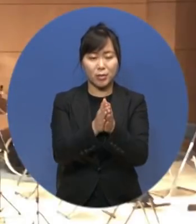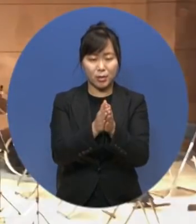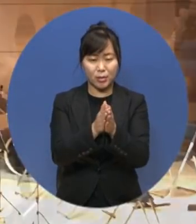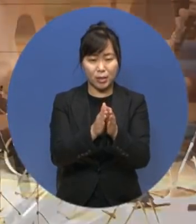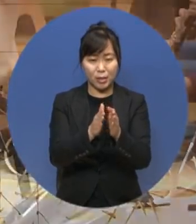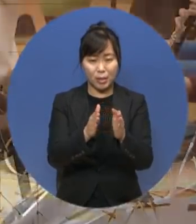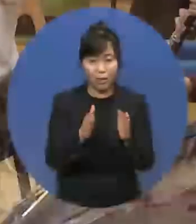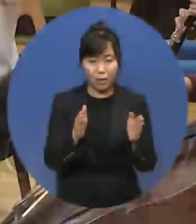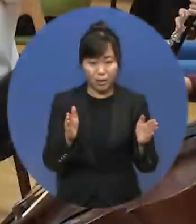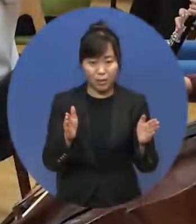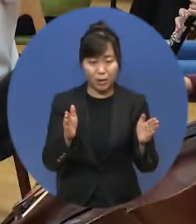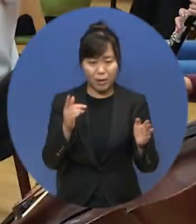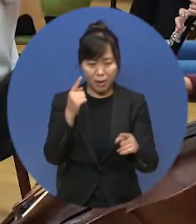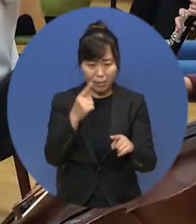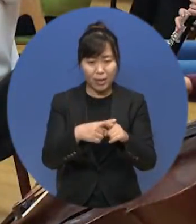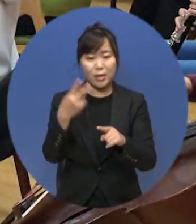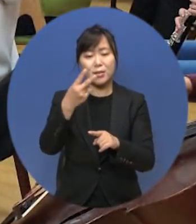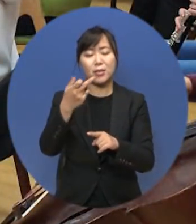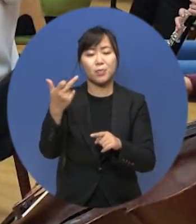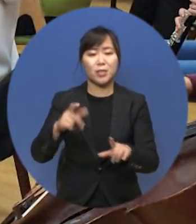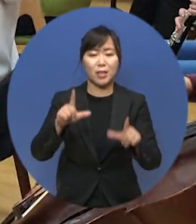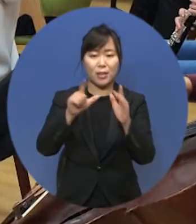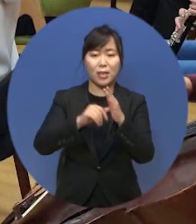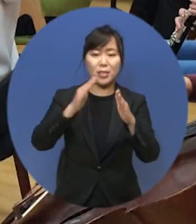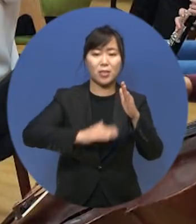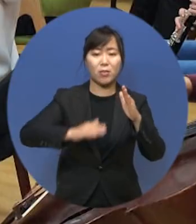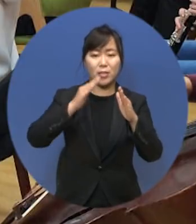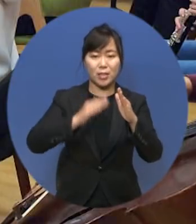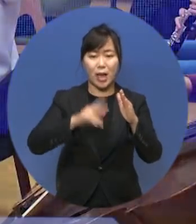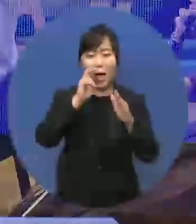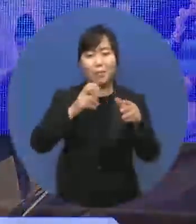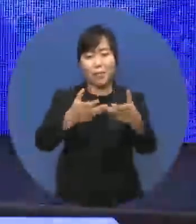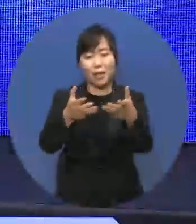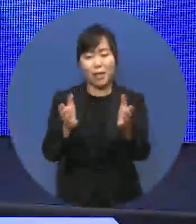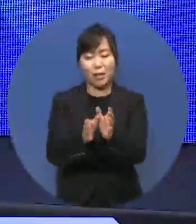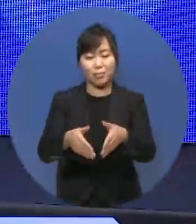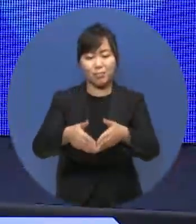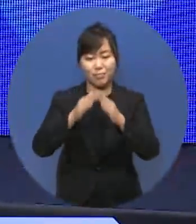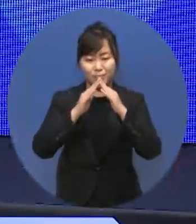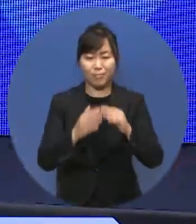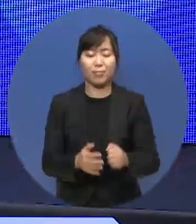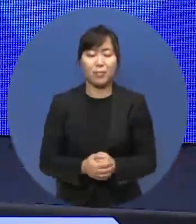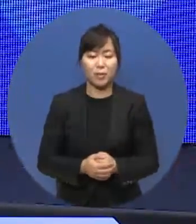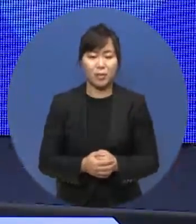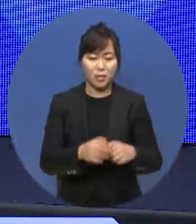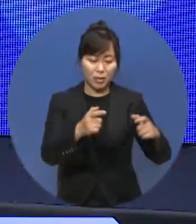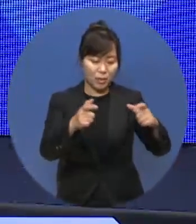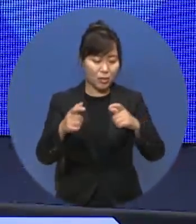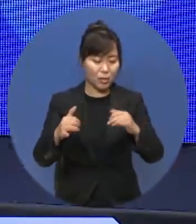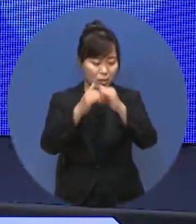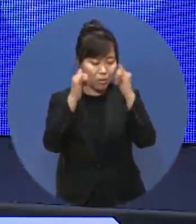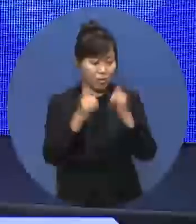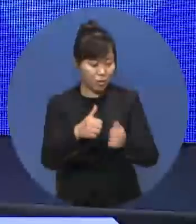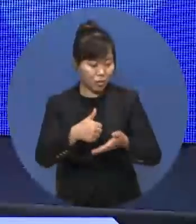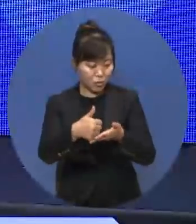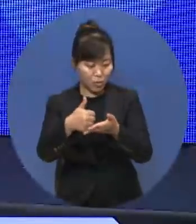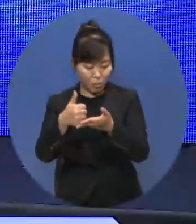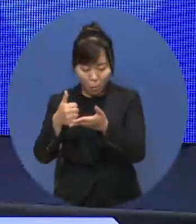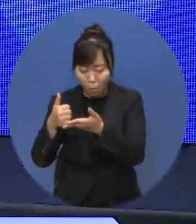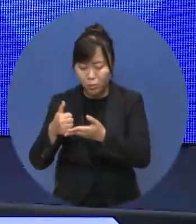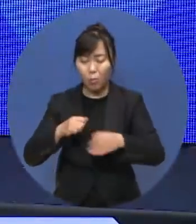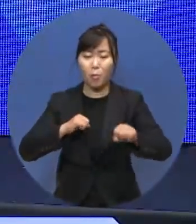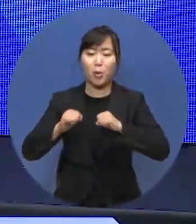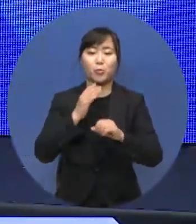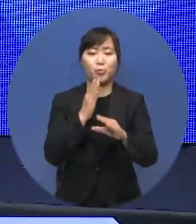복지 일자리로 운영이 되다가 17년에 이제 정식 합창단을 이제 창단을 하게 된 것입니다. 그래서 지역사회 내에서 많은 초청을 받아서